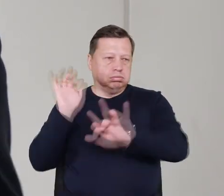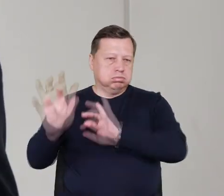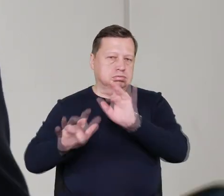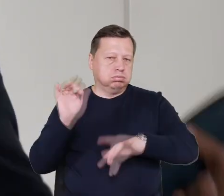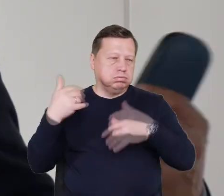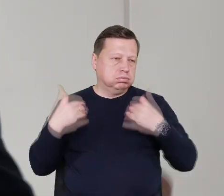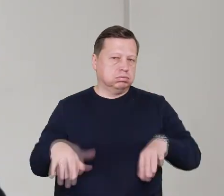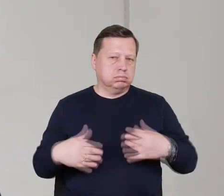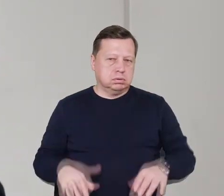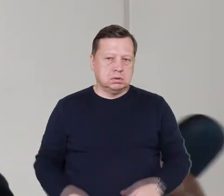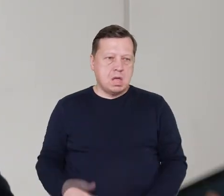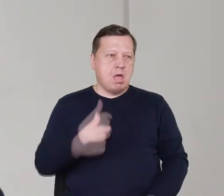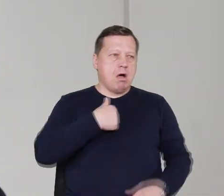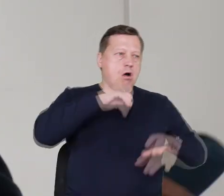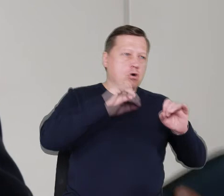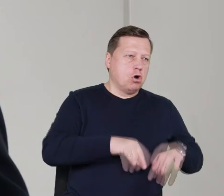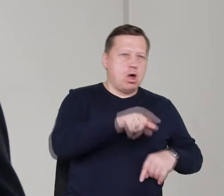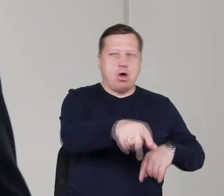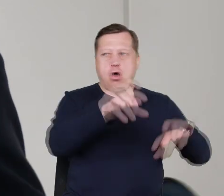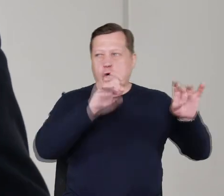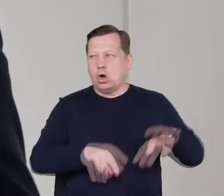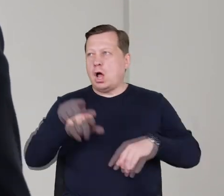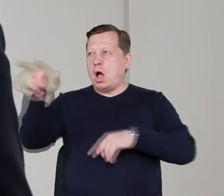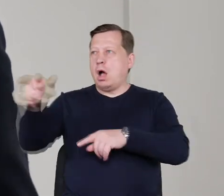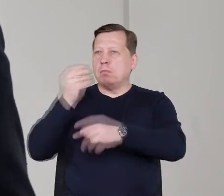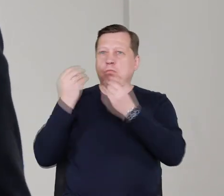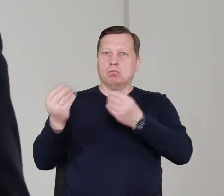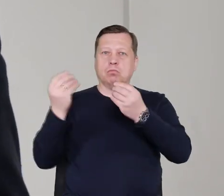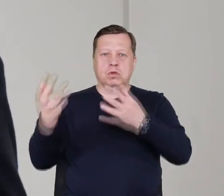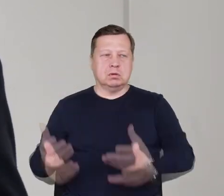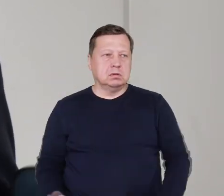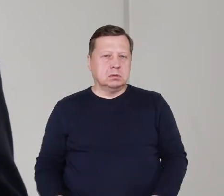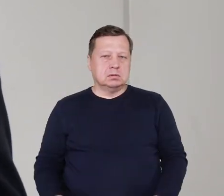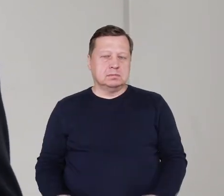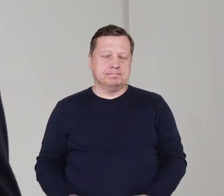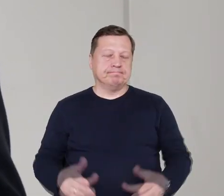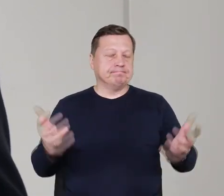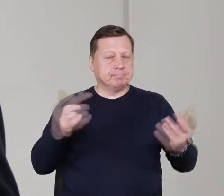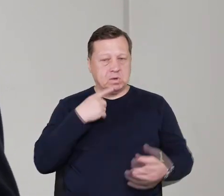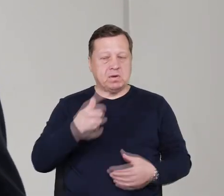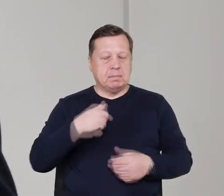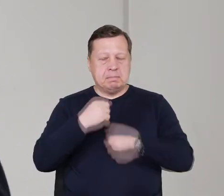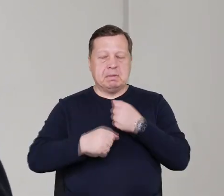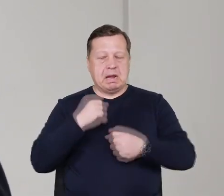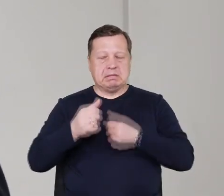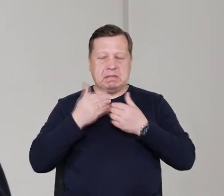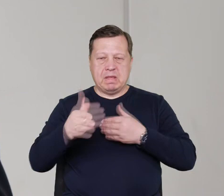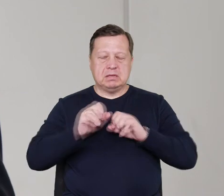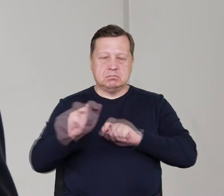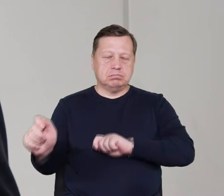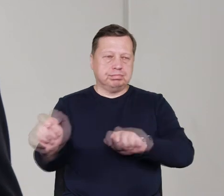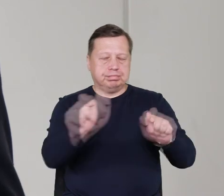nie przeczytałem też gorzej mi też nie jest dobrze i tak dalej to jest to musimy naprawdę taka praca nad społeczeństwo jest bardzo